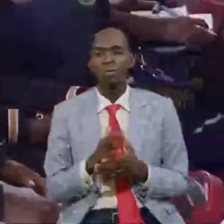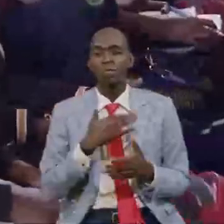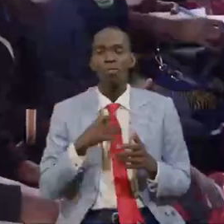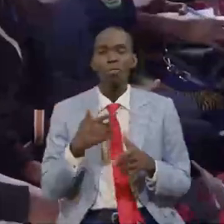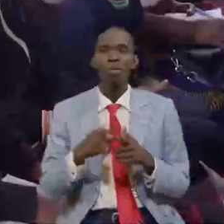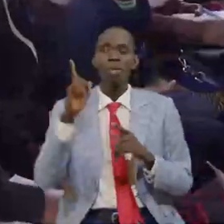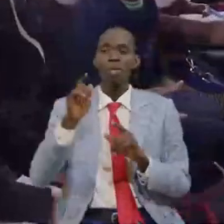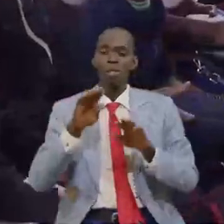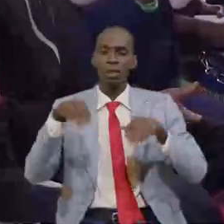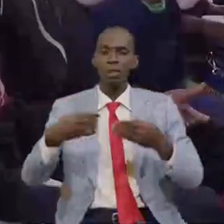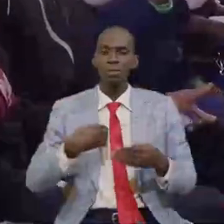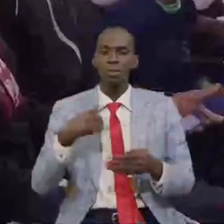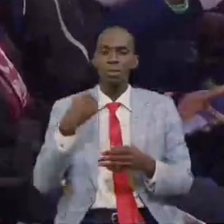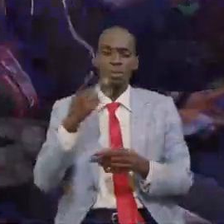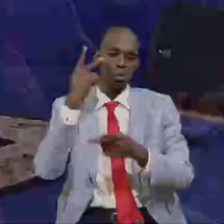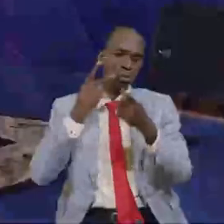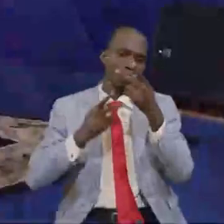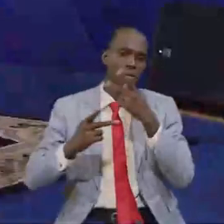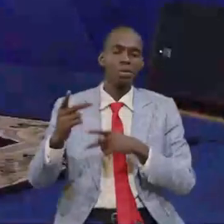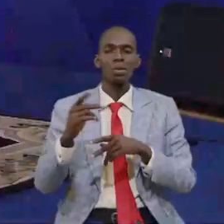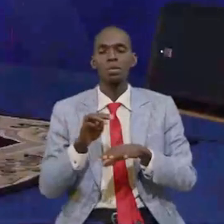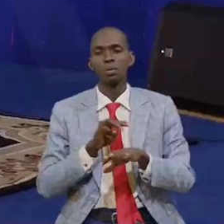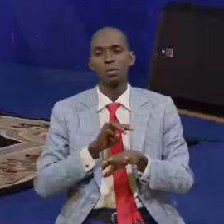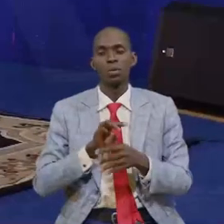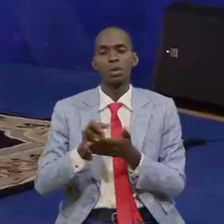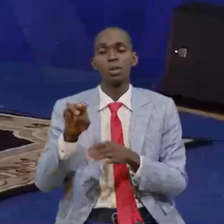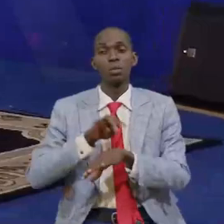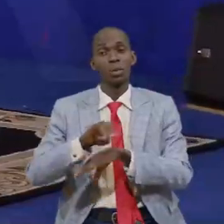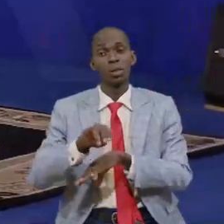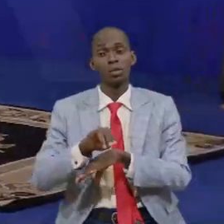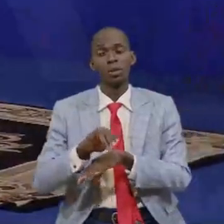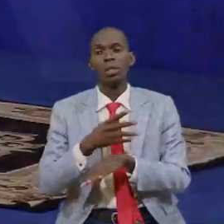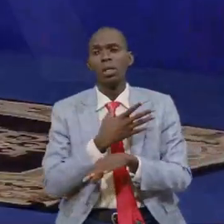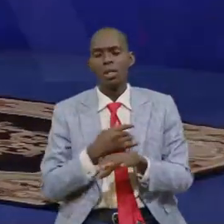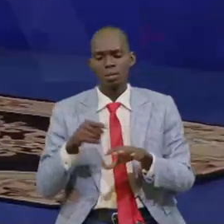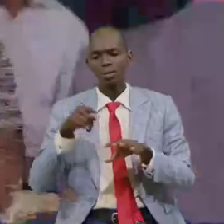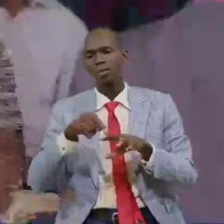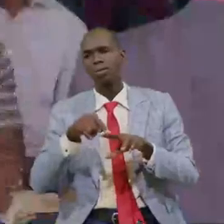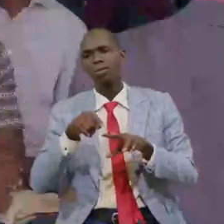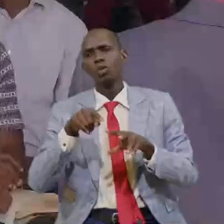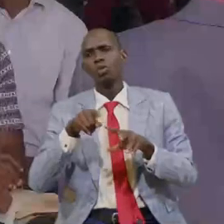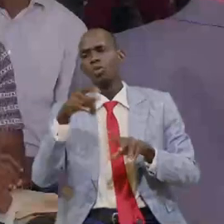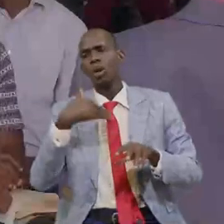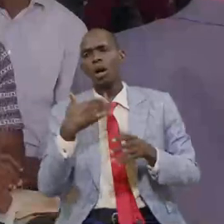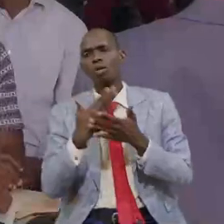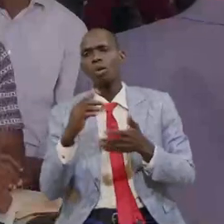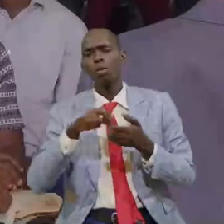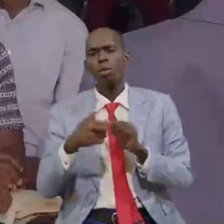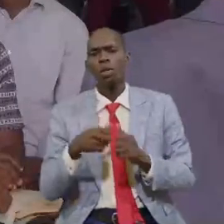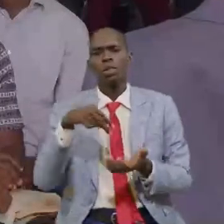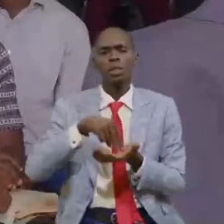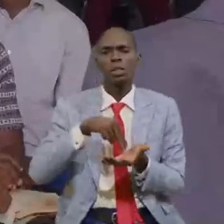Alors, il m'a donné le ministère prophétique. Et je dis, il y a quelqu'un là-bas, tu as ceci, tu as tel problème,